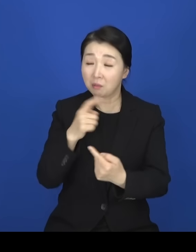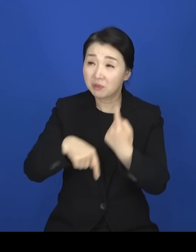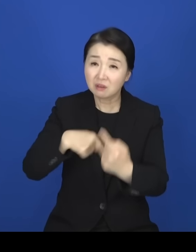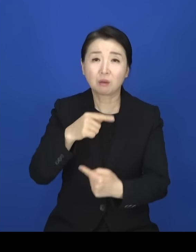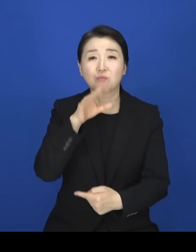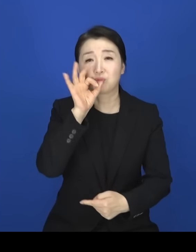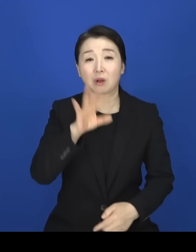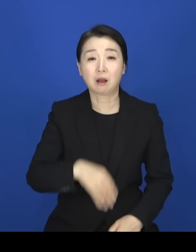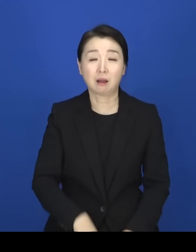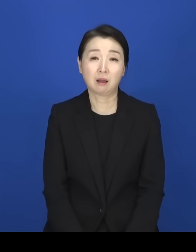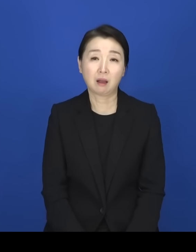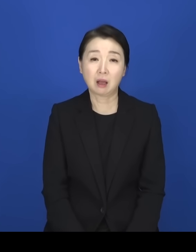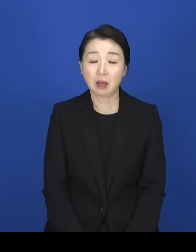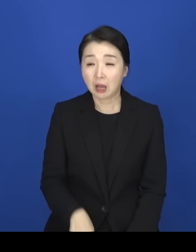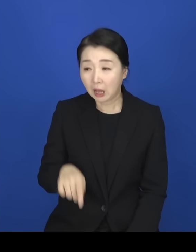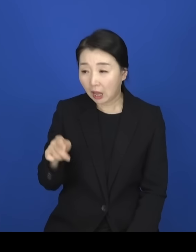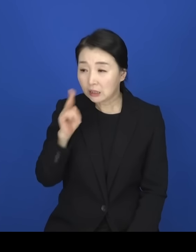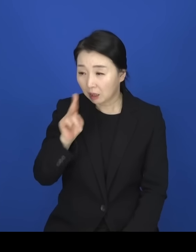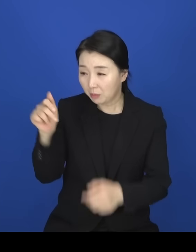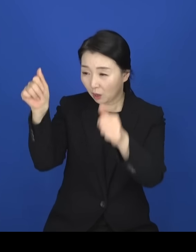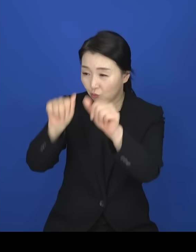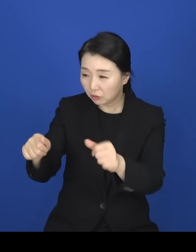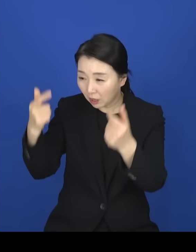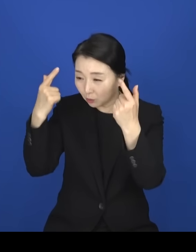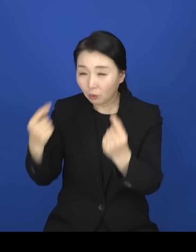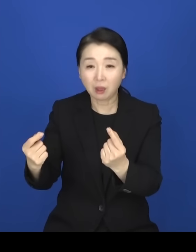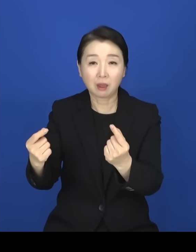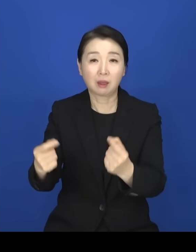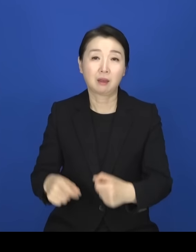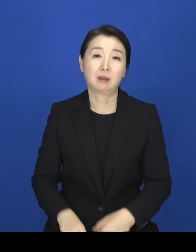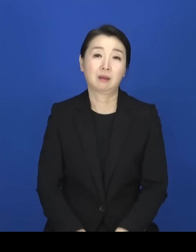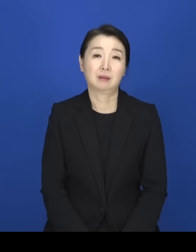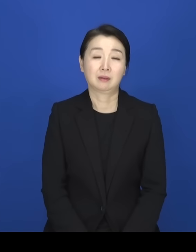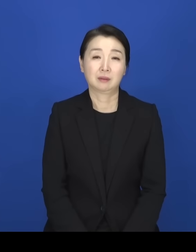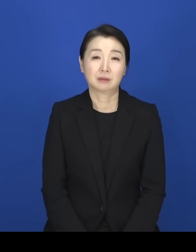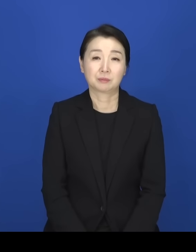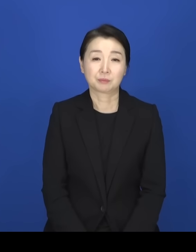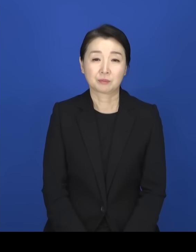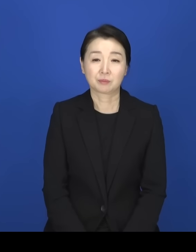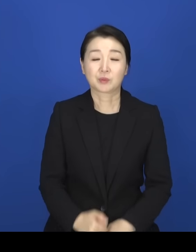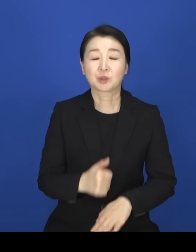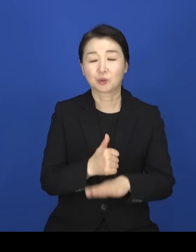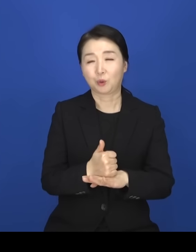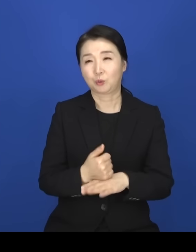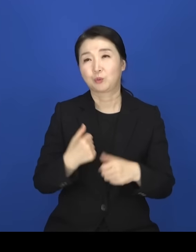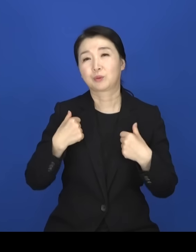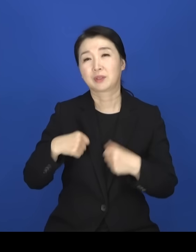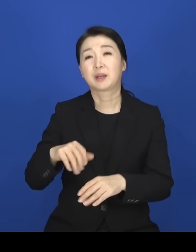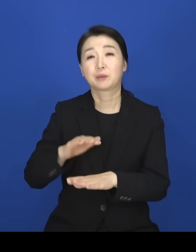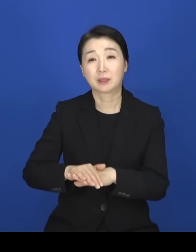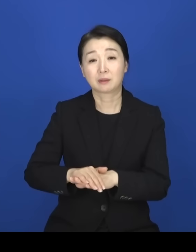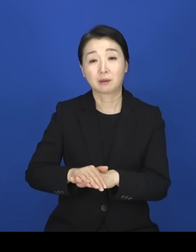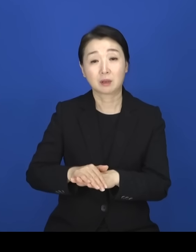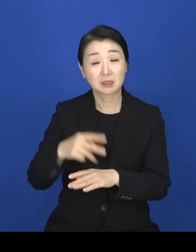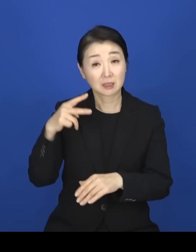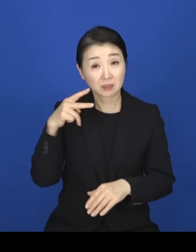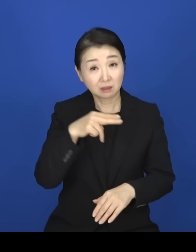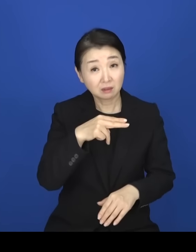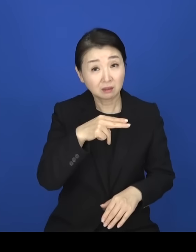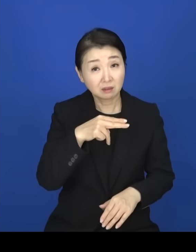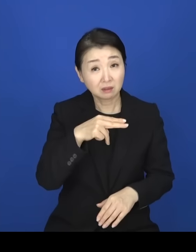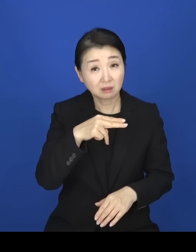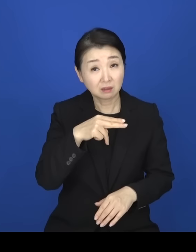거예요. 예. 이건 우상이구나. 지금부터는. 그러면서 그때 내려놓게 됐죠. 그래도 이제 끊기 쉽지